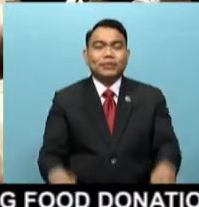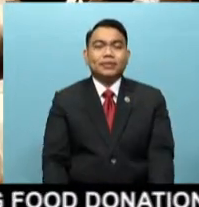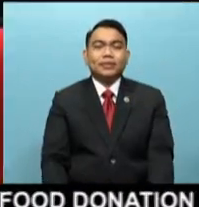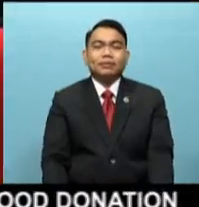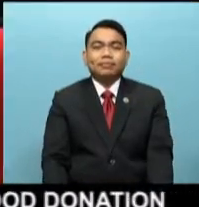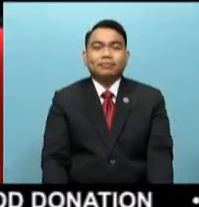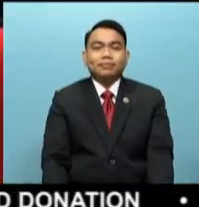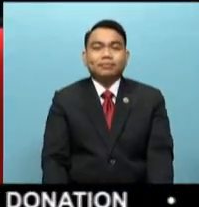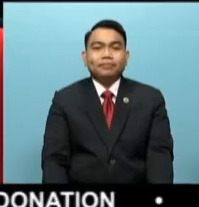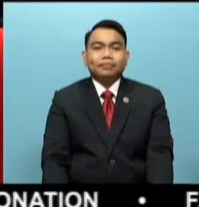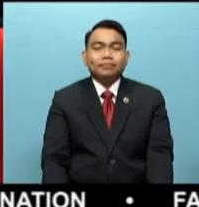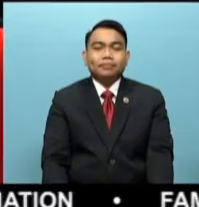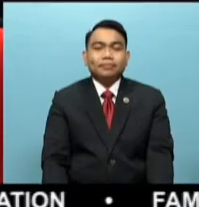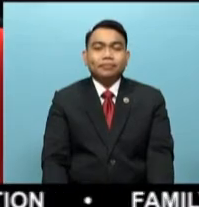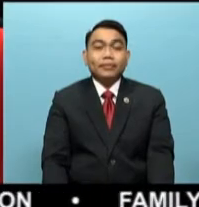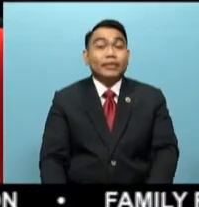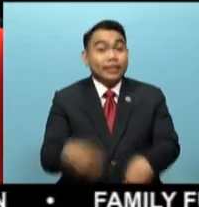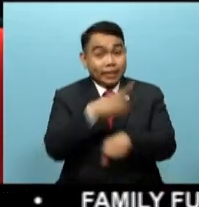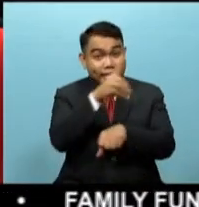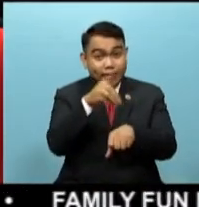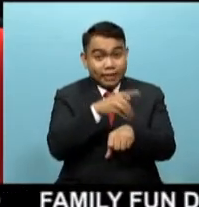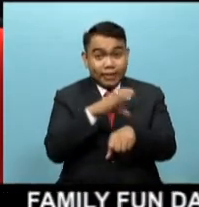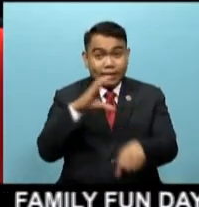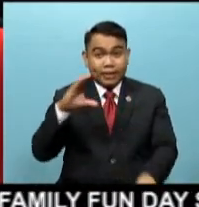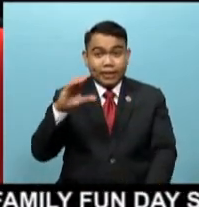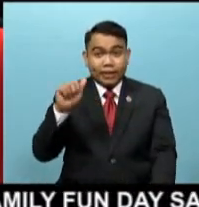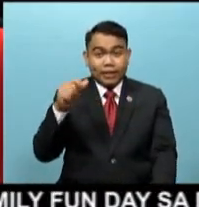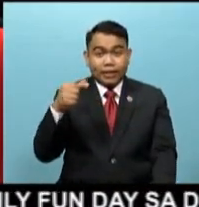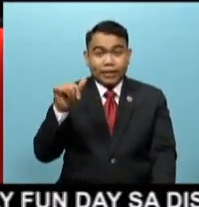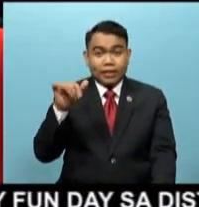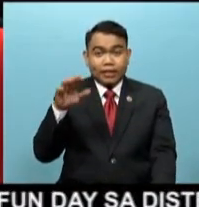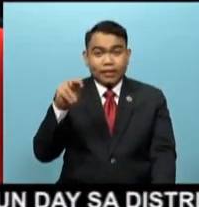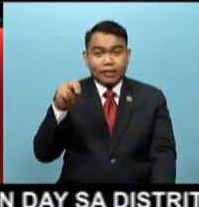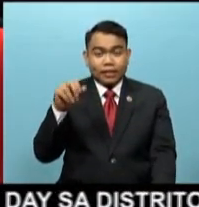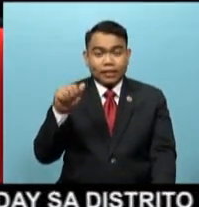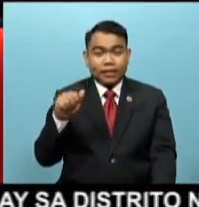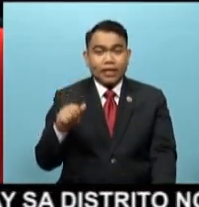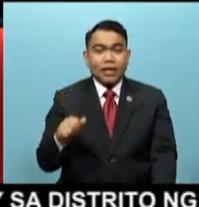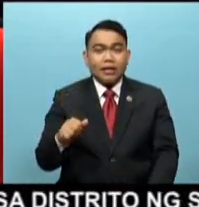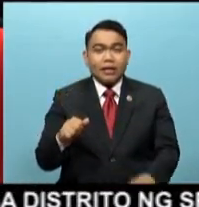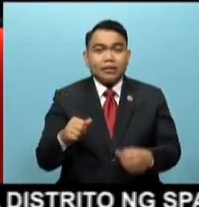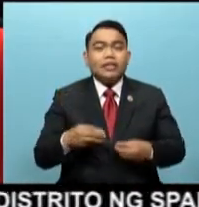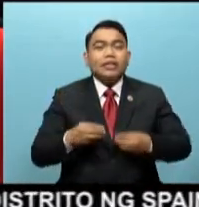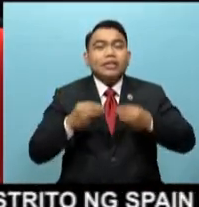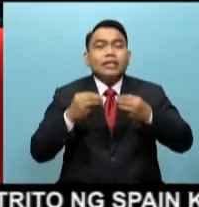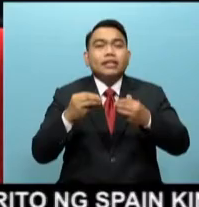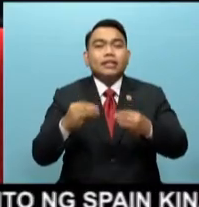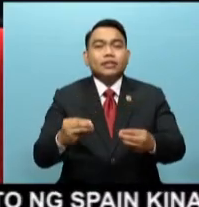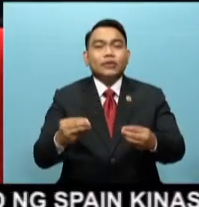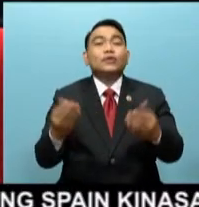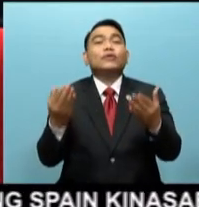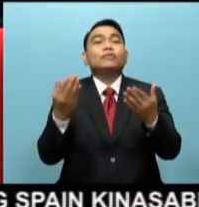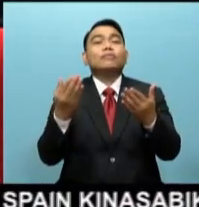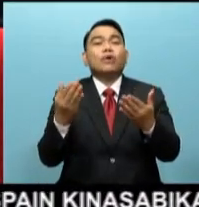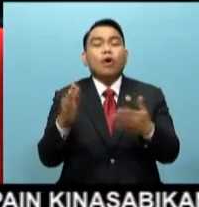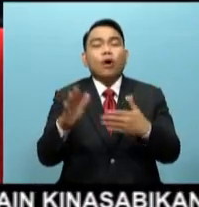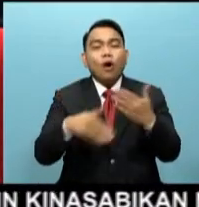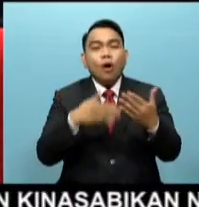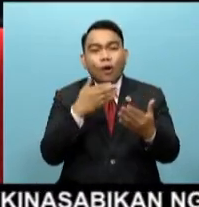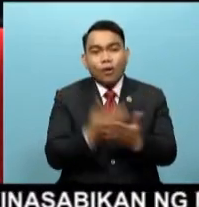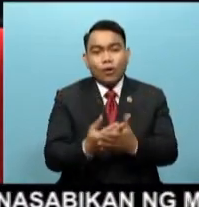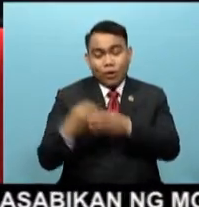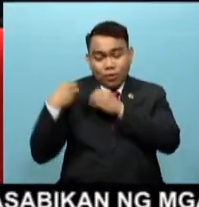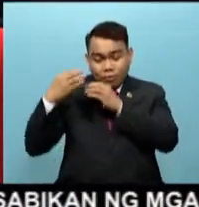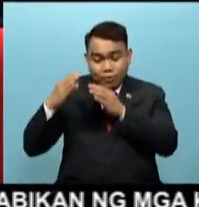Network. Sa distrito ng Cagayan South, nagkaloob ng biyayang espiritual sa mga dati na at bagong may tungkulin ang ginanap na